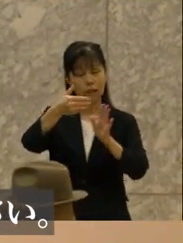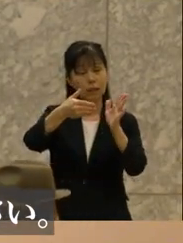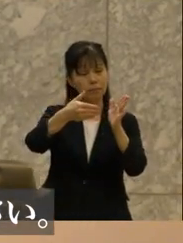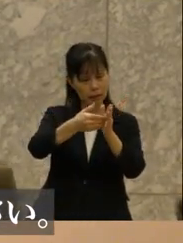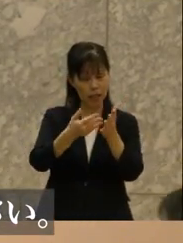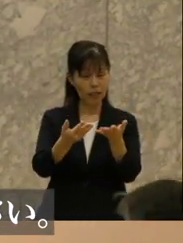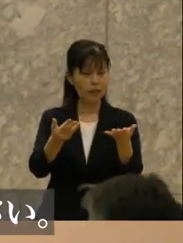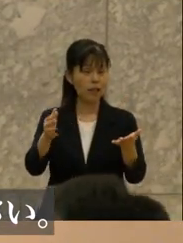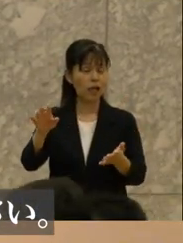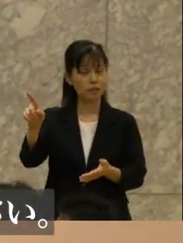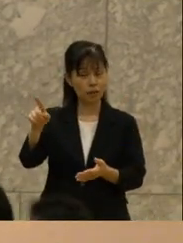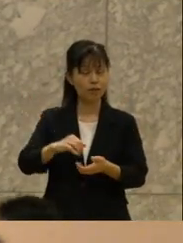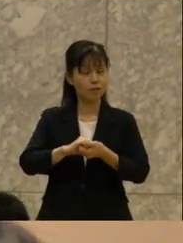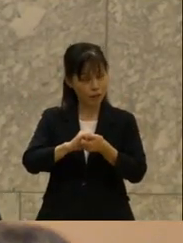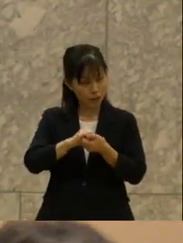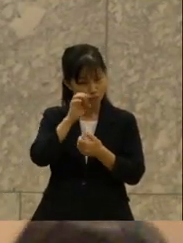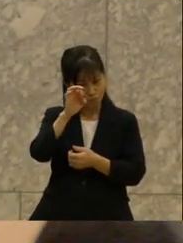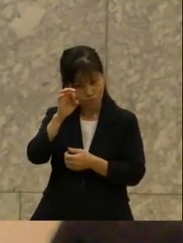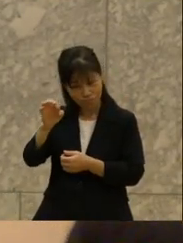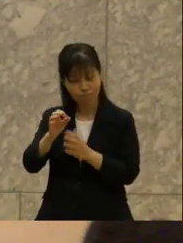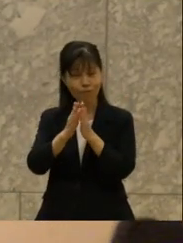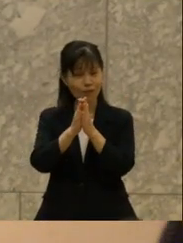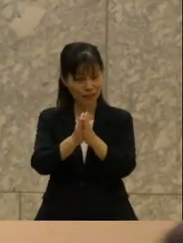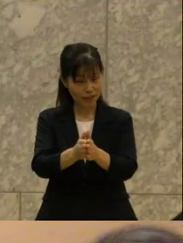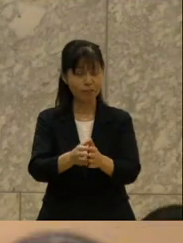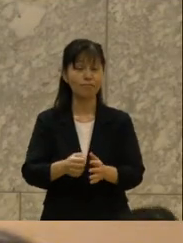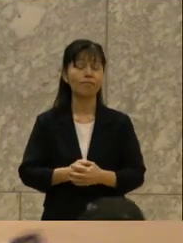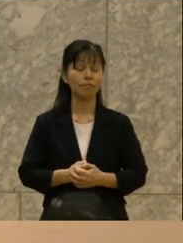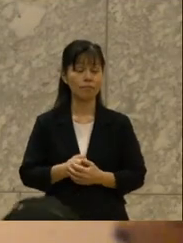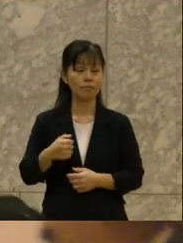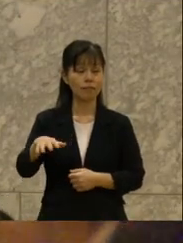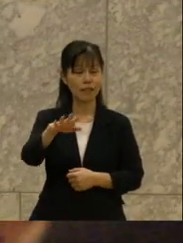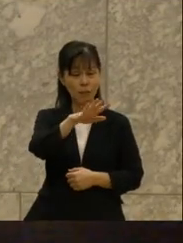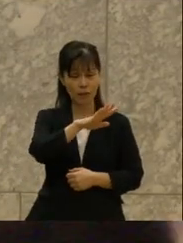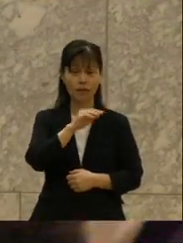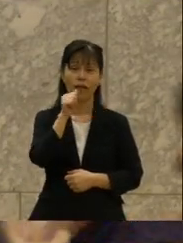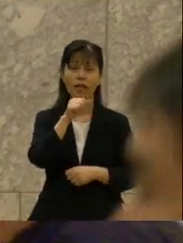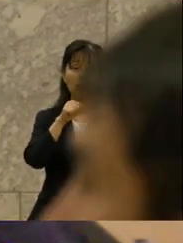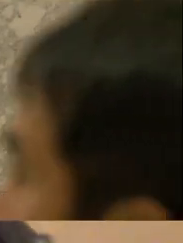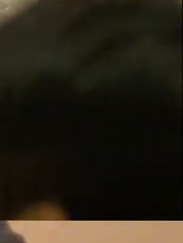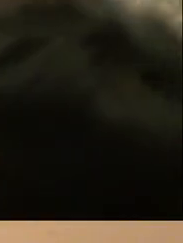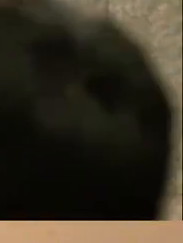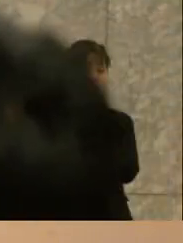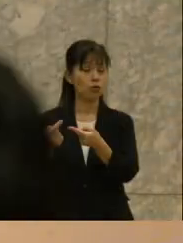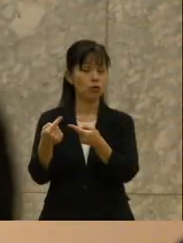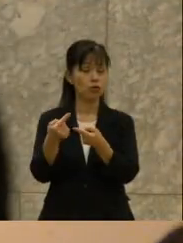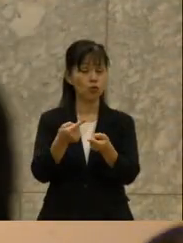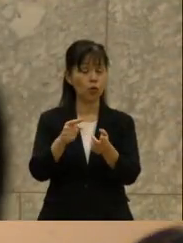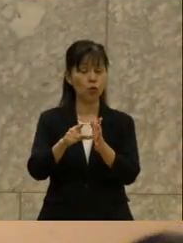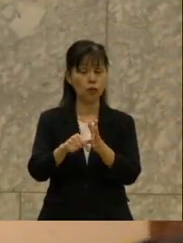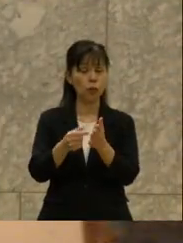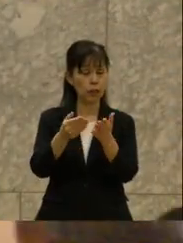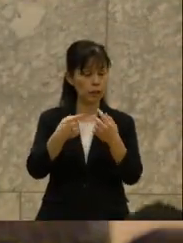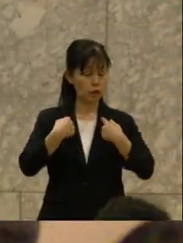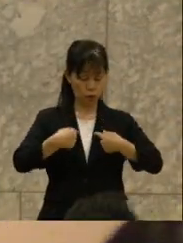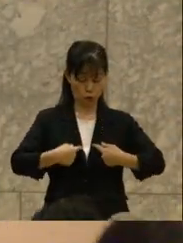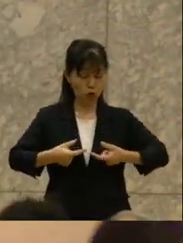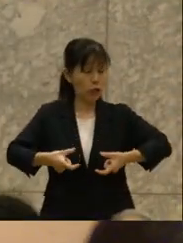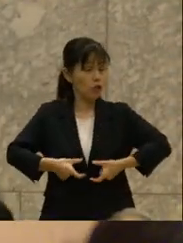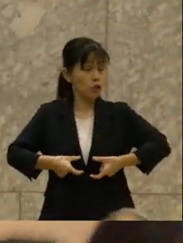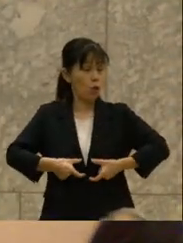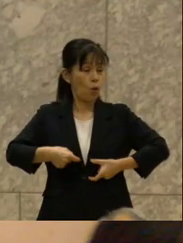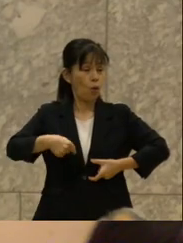ぜひご覧くださいまた皆様にご案内ですご入場の際にお渡しいたしましたこちらの